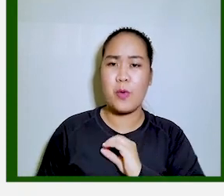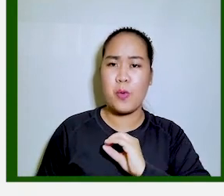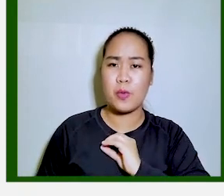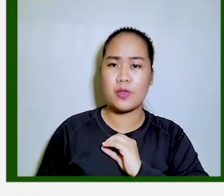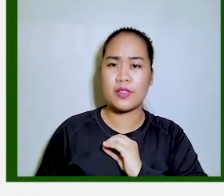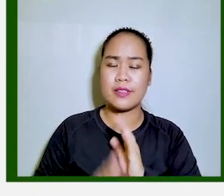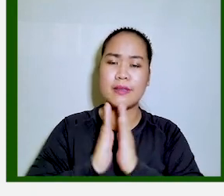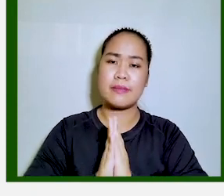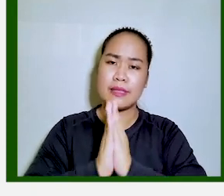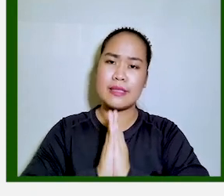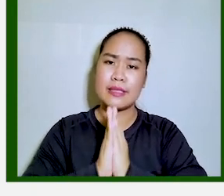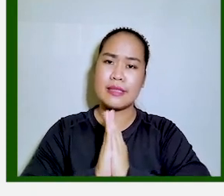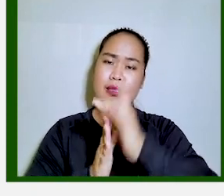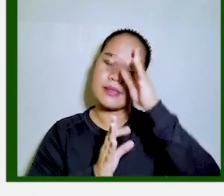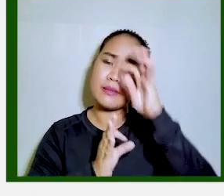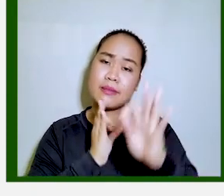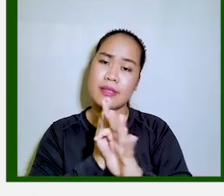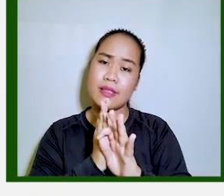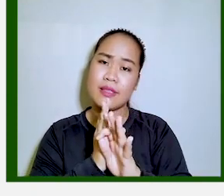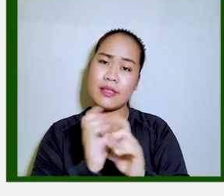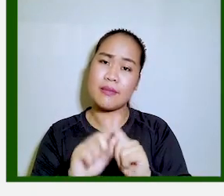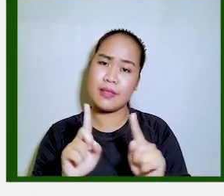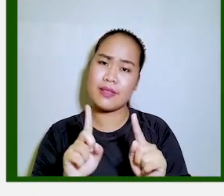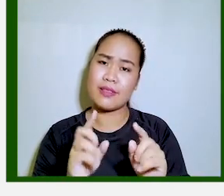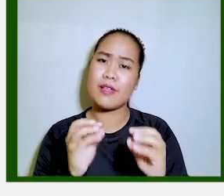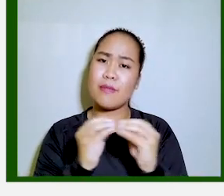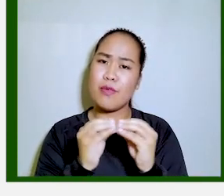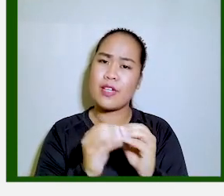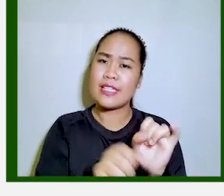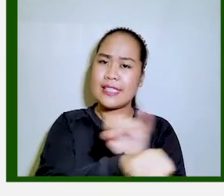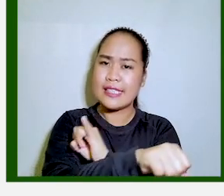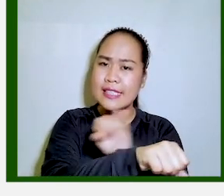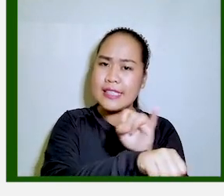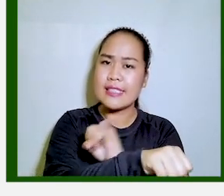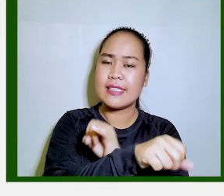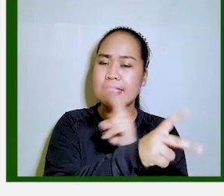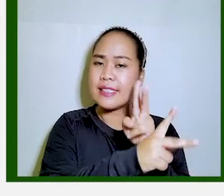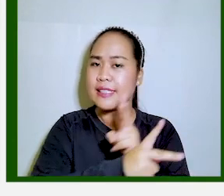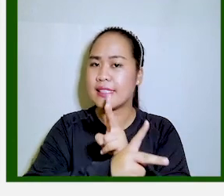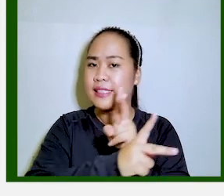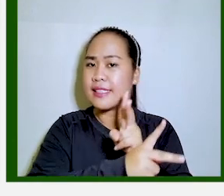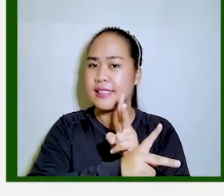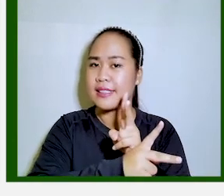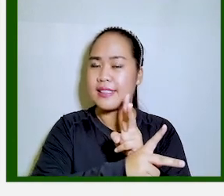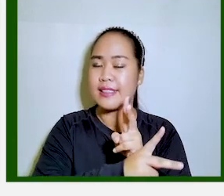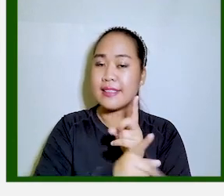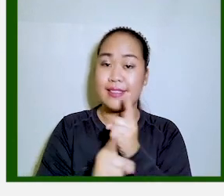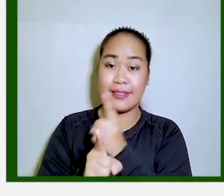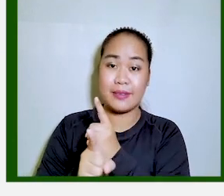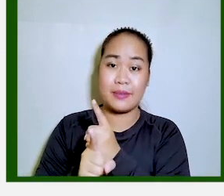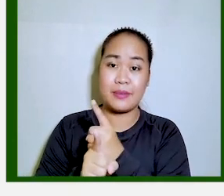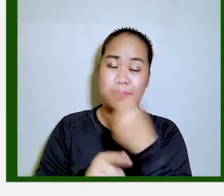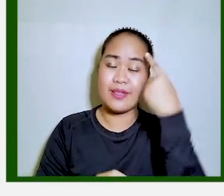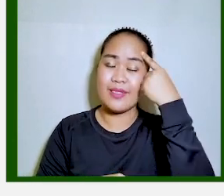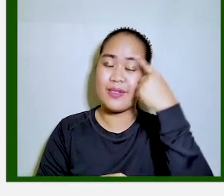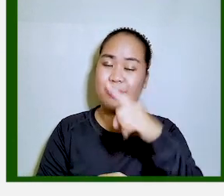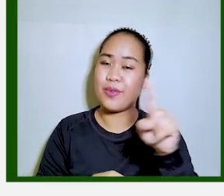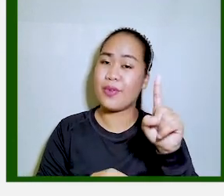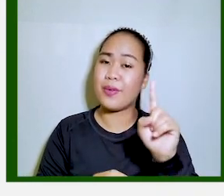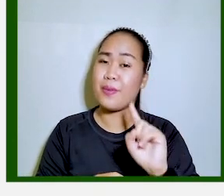tayo, mananalig, pero magsusumikap din tayo and mag-iingat din po tayo. So para sa ganun, di